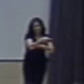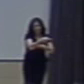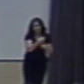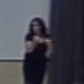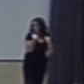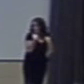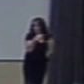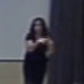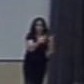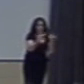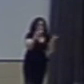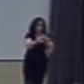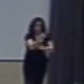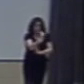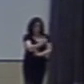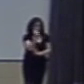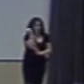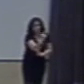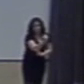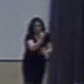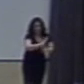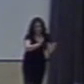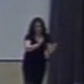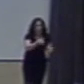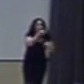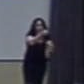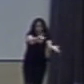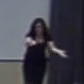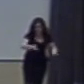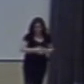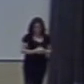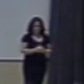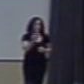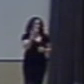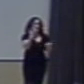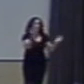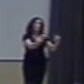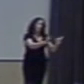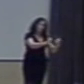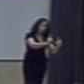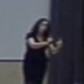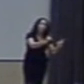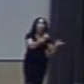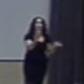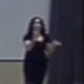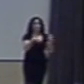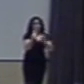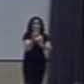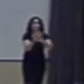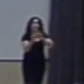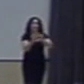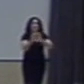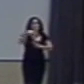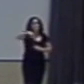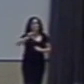estem ferint de mort el dret a la informació. No? Una de les tendències que es veu, per exemple, a televisió i que ara us parlaré del Medicine Media Lab,